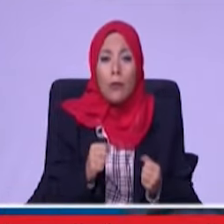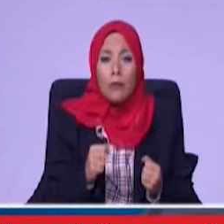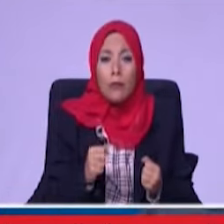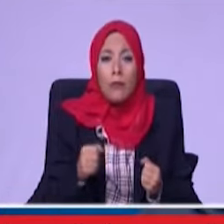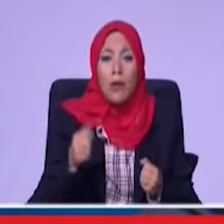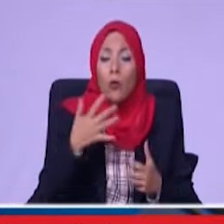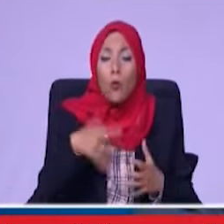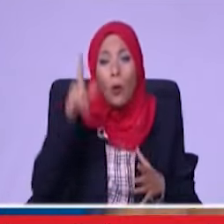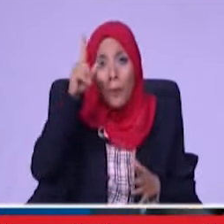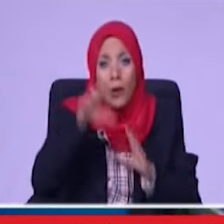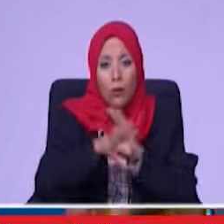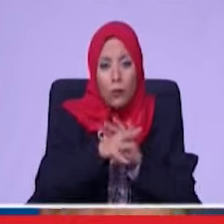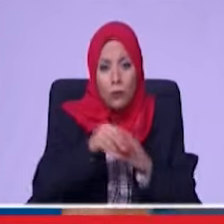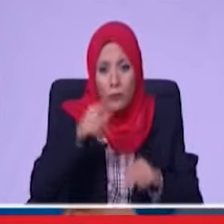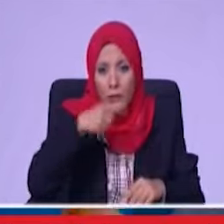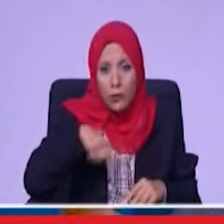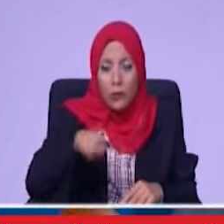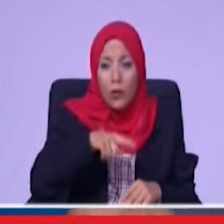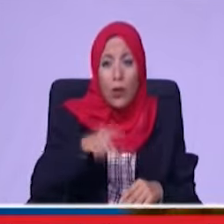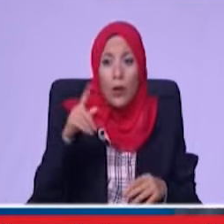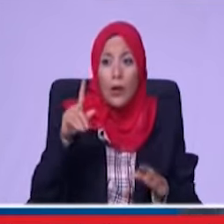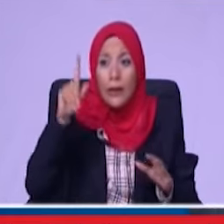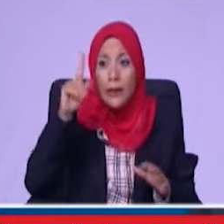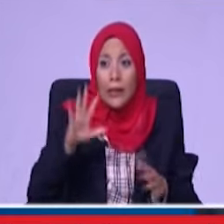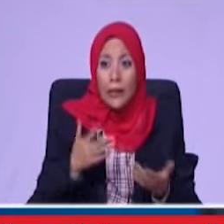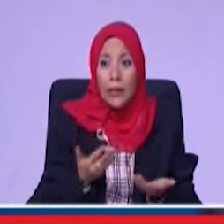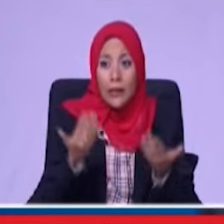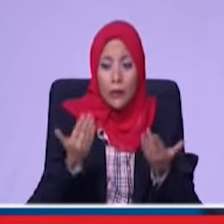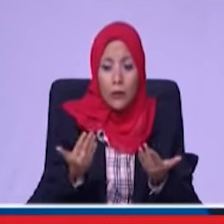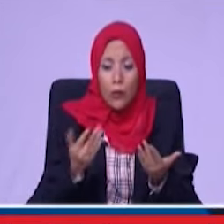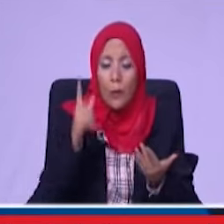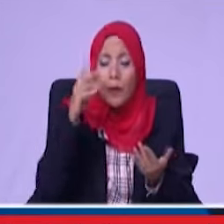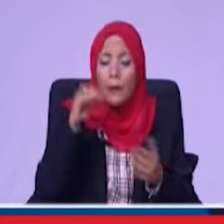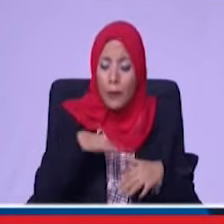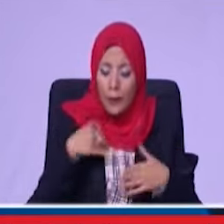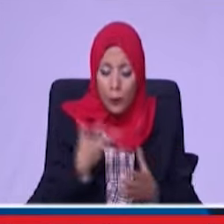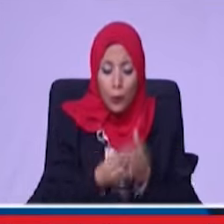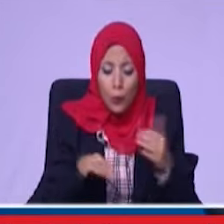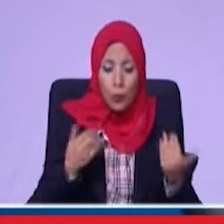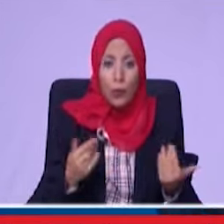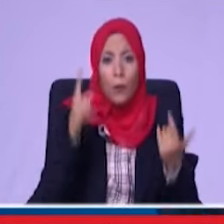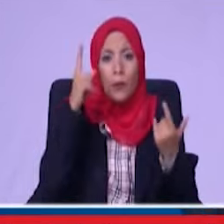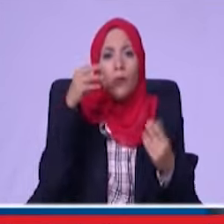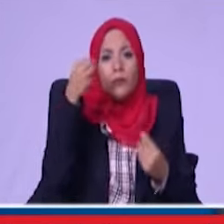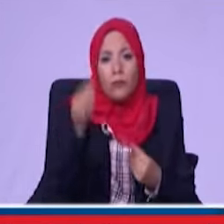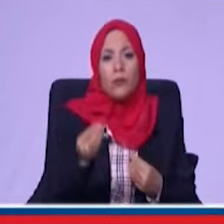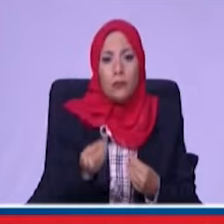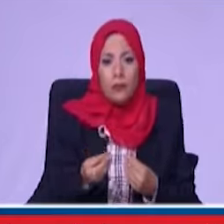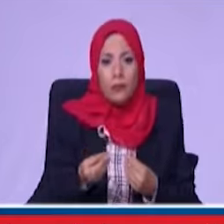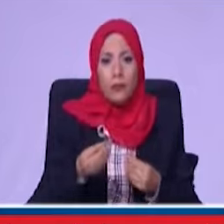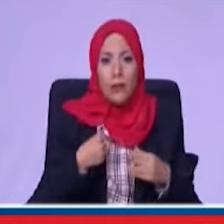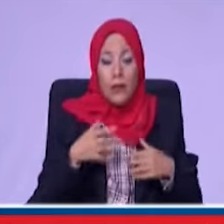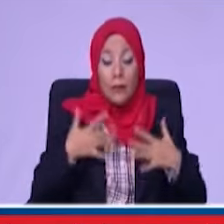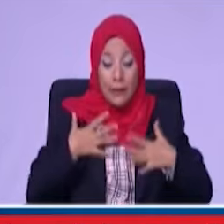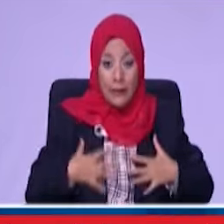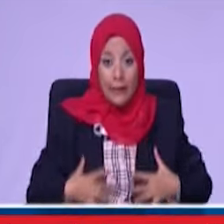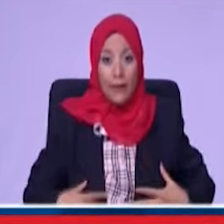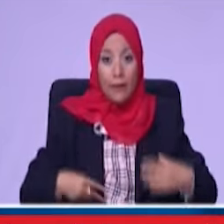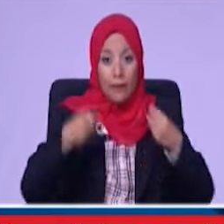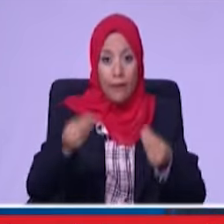ثوابا. قال له يا رب ما جزاء المؤمن الذي يصبر على المصائب ابتغاء مرضاتك؟ قال أن ألبسه رداء الإيمان